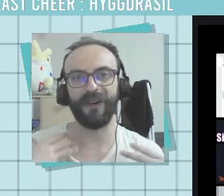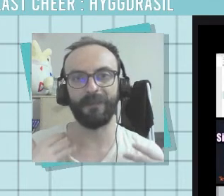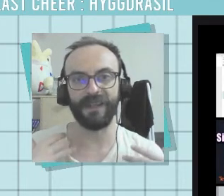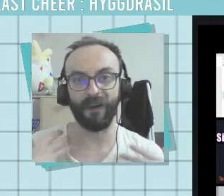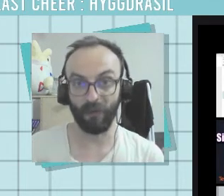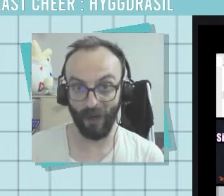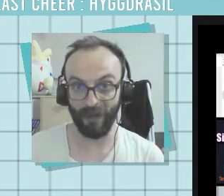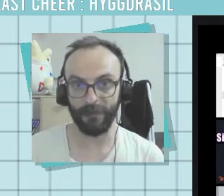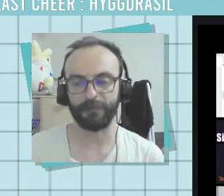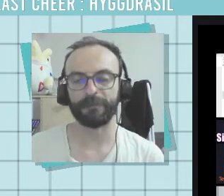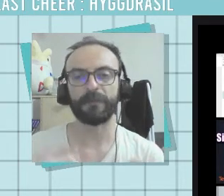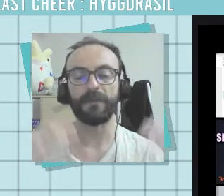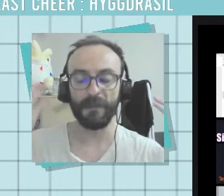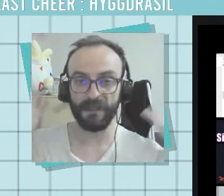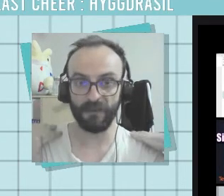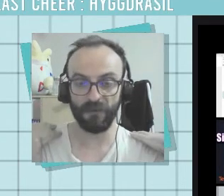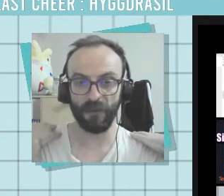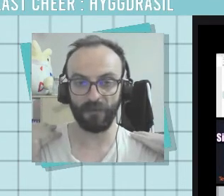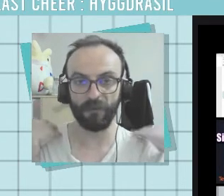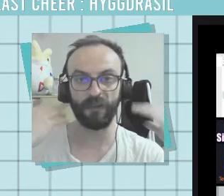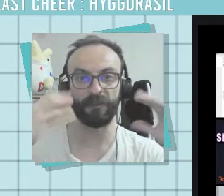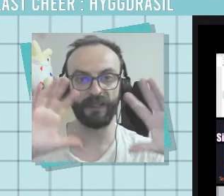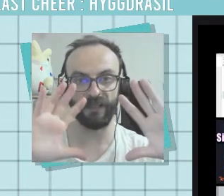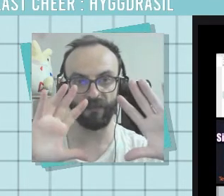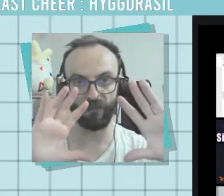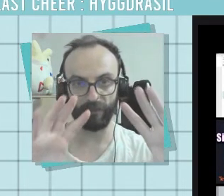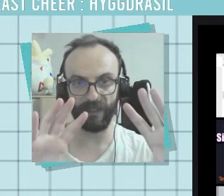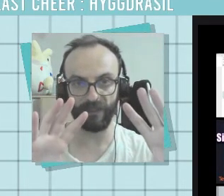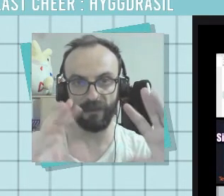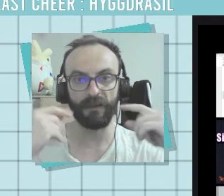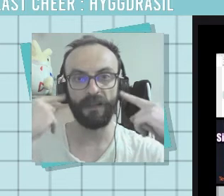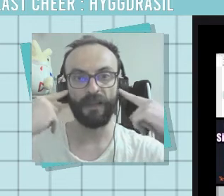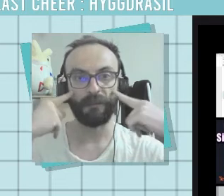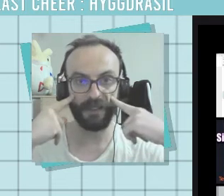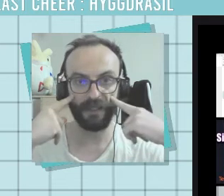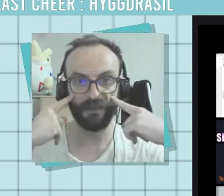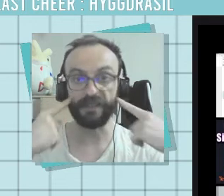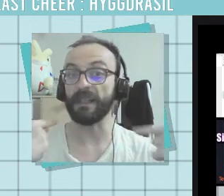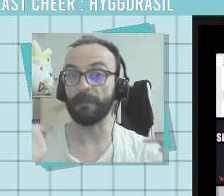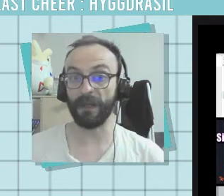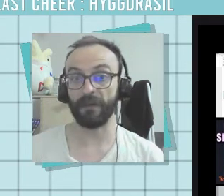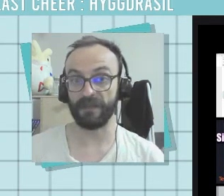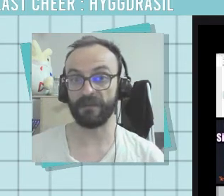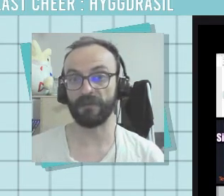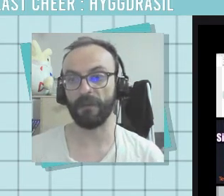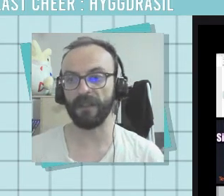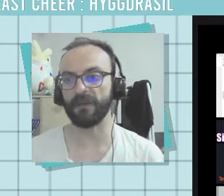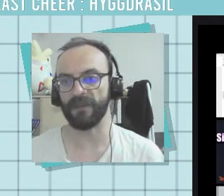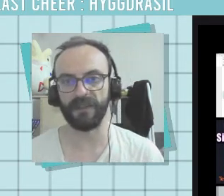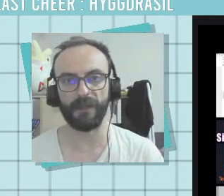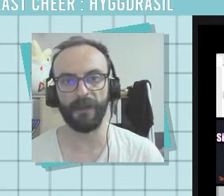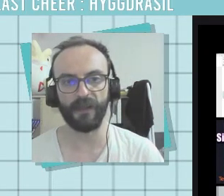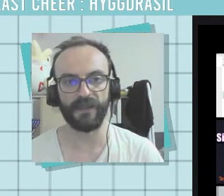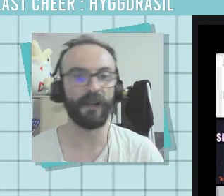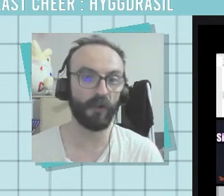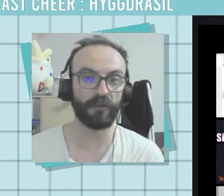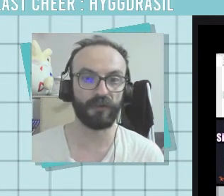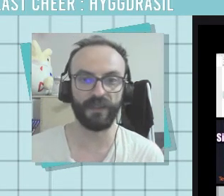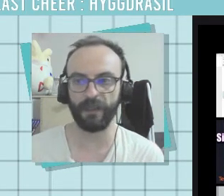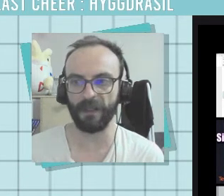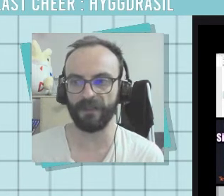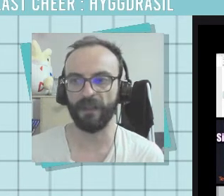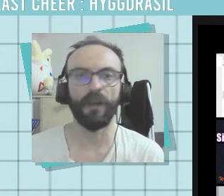souvent habillés en noir parce qu'ils sont sur un fond blanc de manière à ce qu'on voit bien les mains, bien la tête et pas le reste, qu'on ne soit pas déconcentré par le reste. C'est un